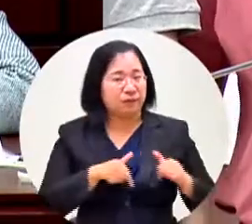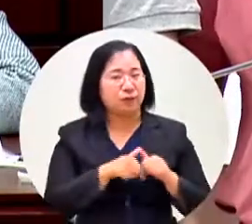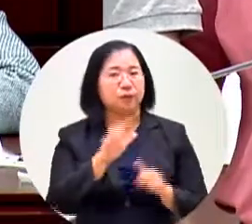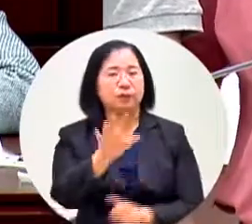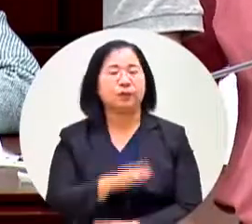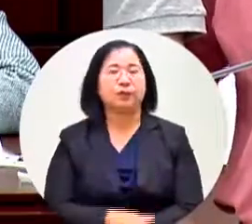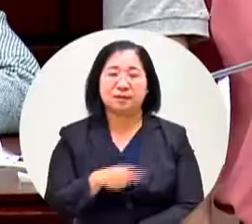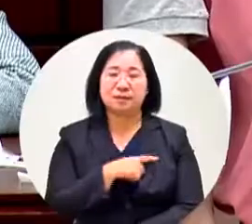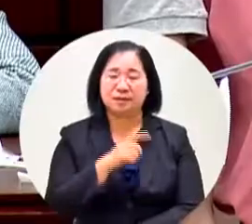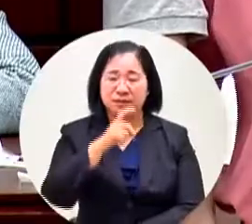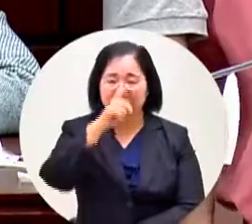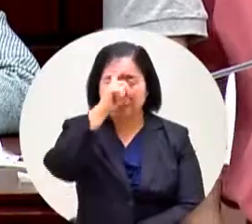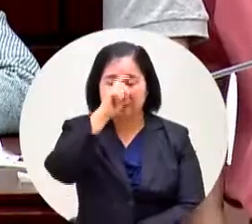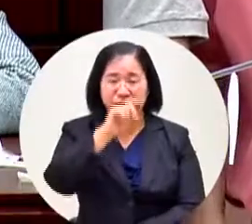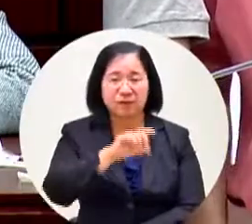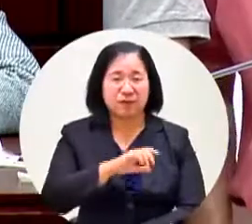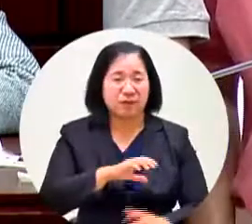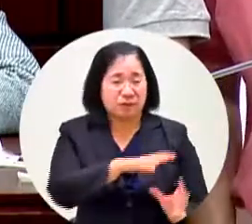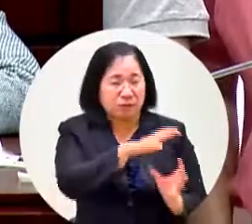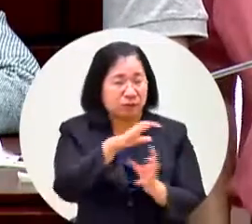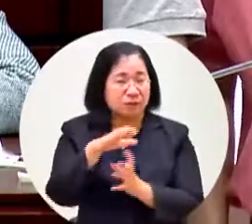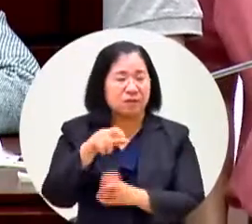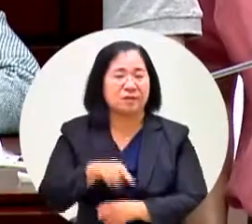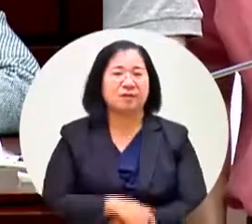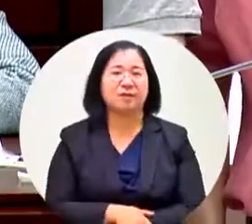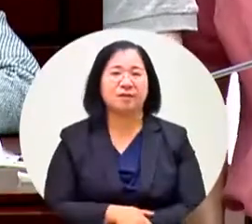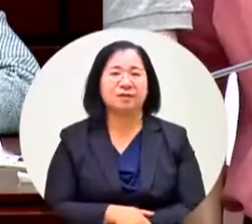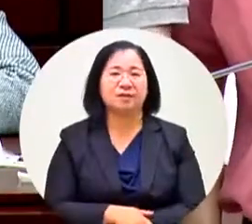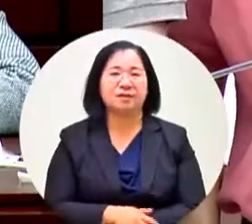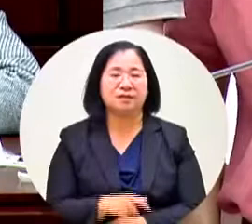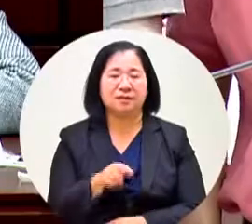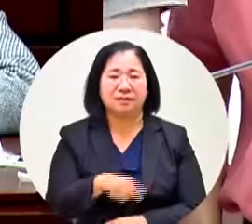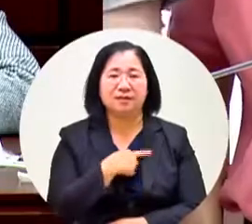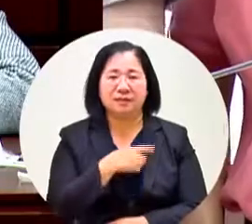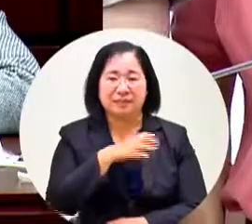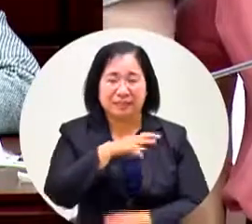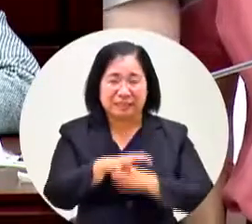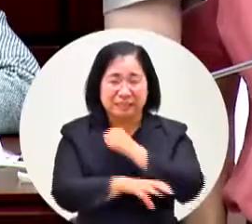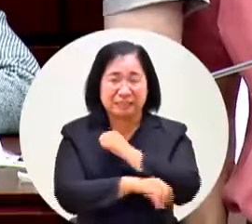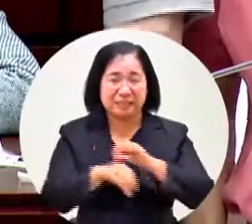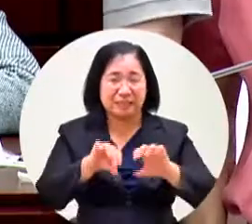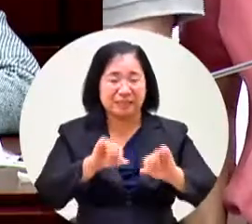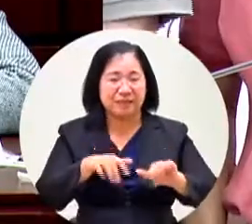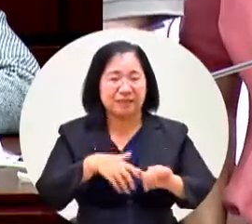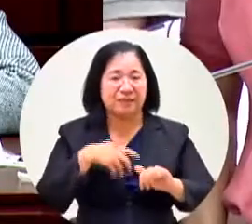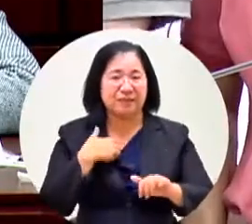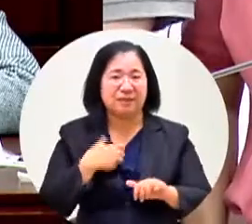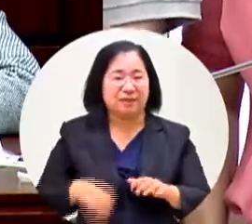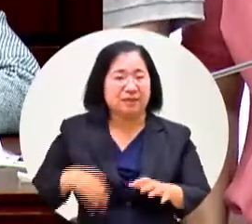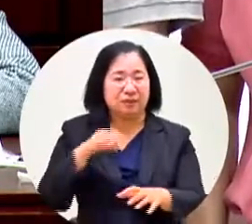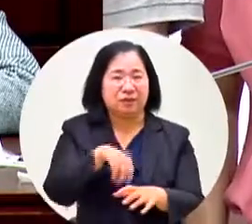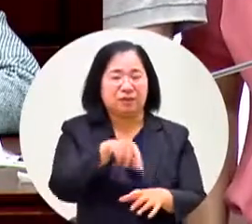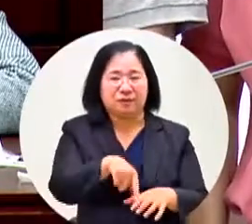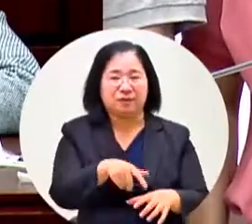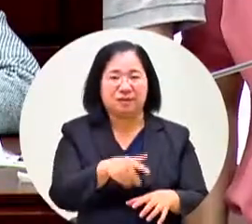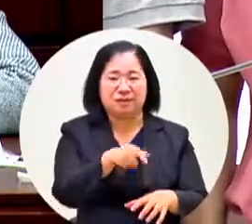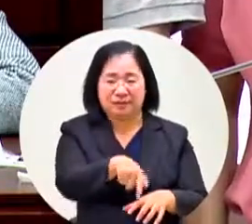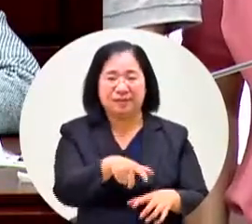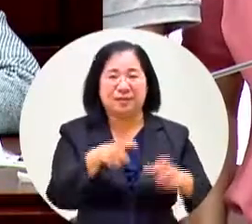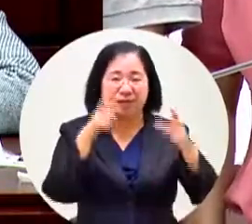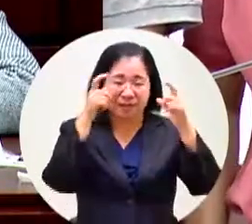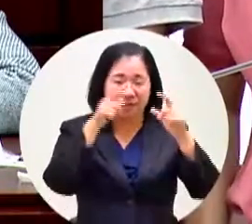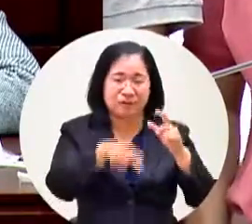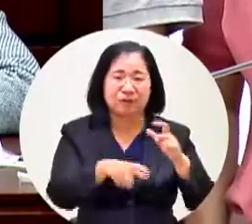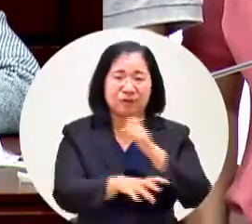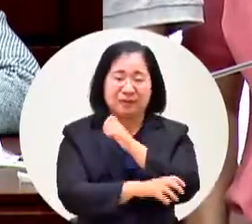感动。哎，本身嘛，高雄人，他希望将来整个全世界他生产被动元件的基地放